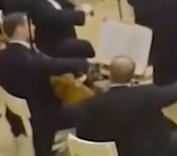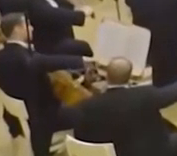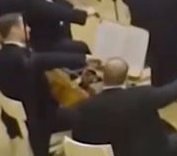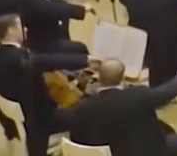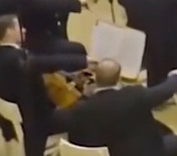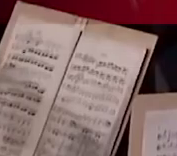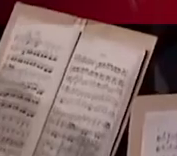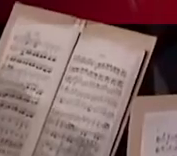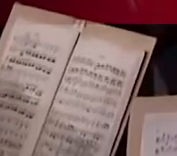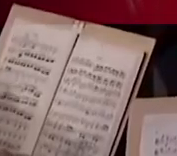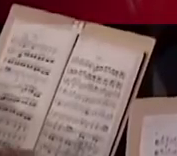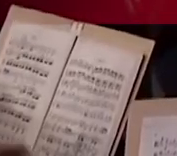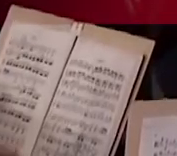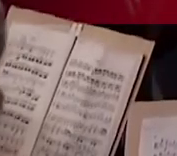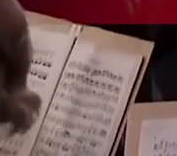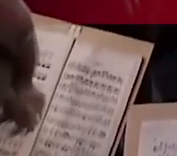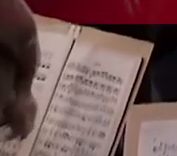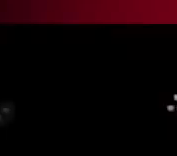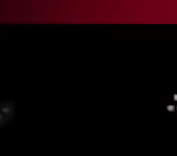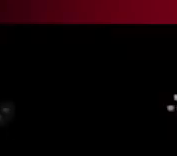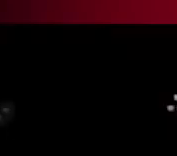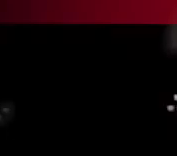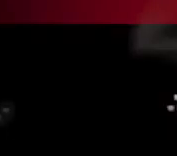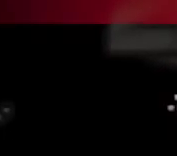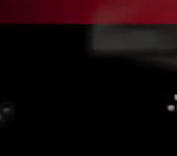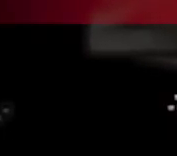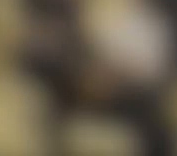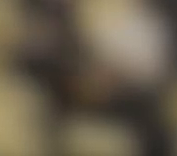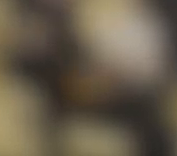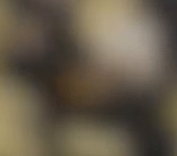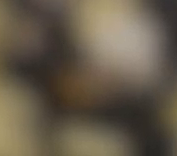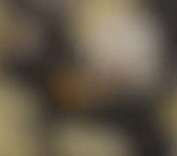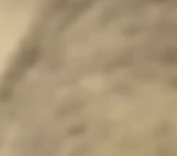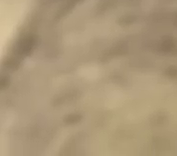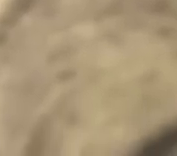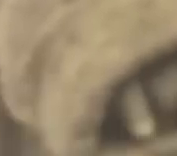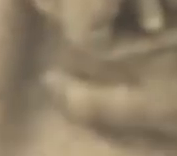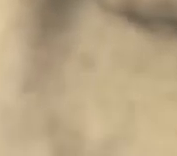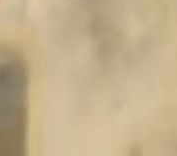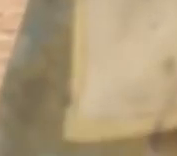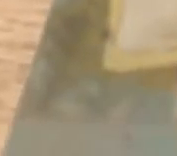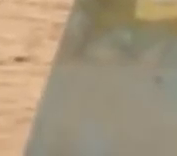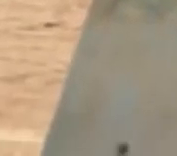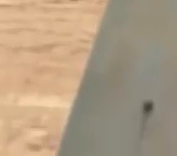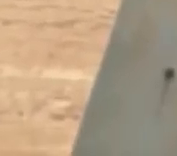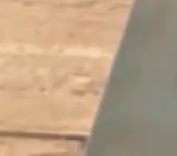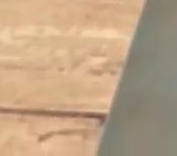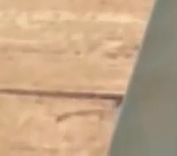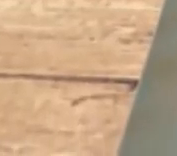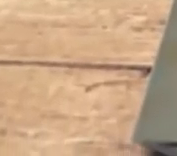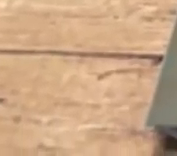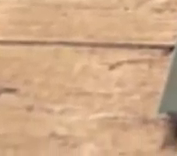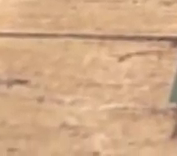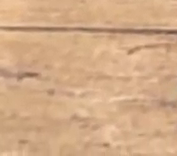התזמורת הפילהרמונית של סנקט פטרבורג עם המנצח יורי טמירקנוב בחגיגות 70 לישראל. סע